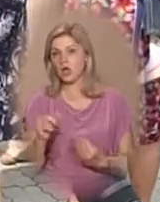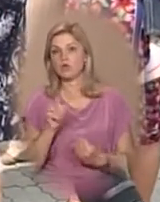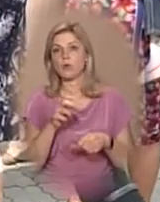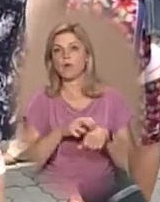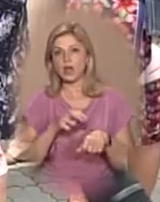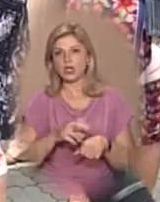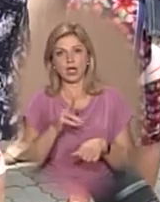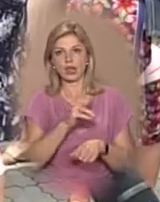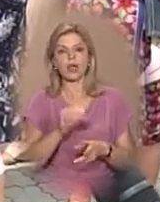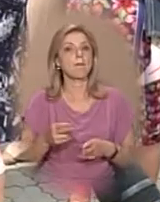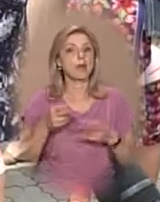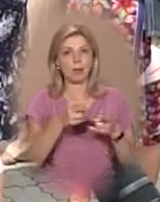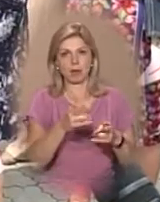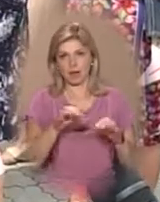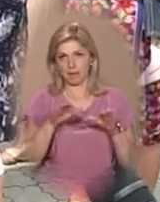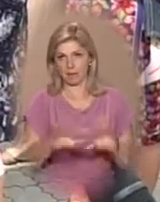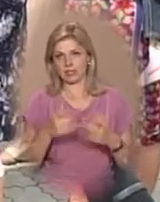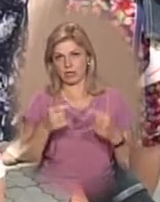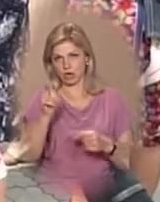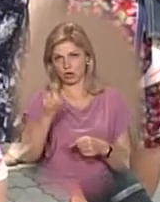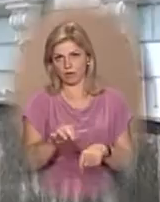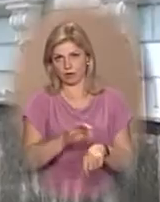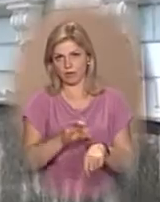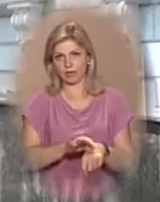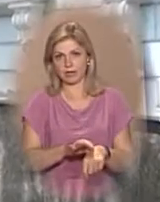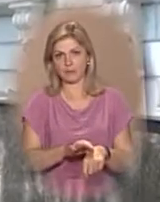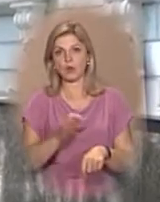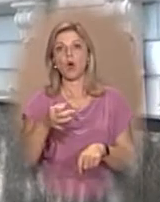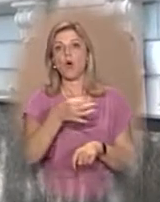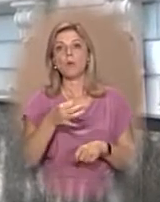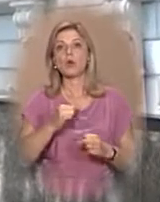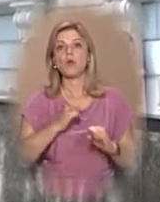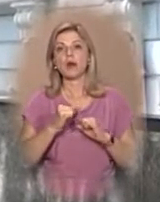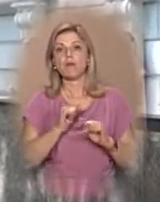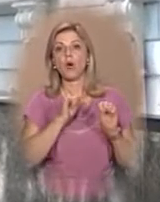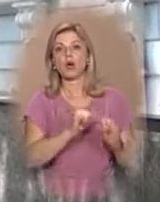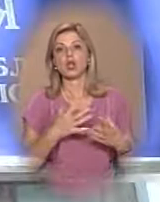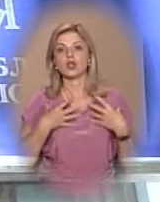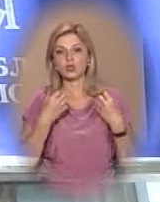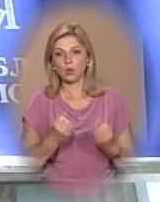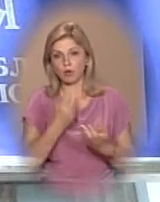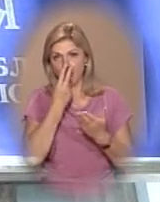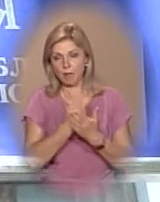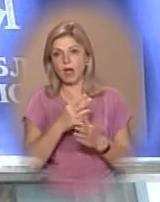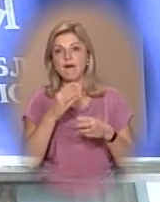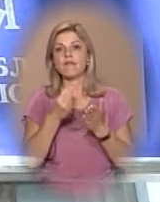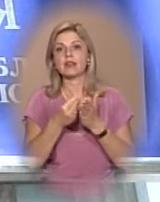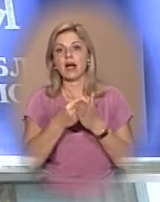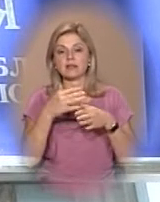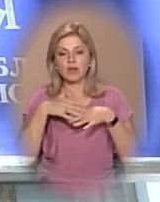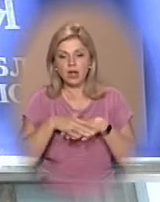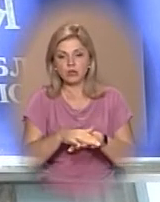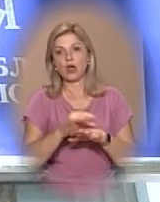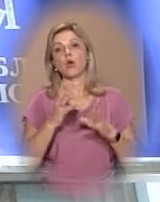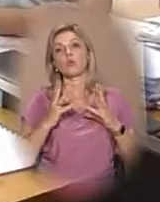не прибули на місце, де людина хворіє. У обласному управлінні охорони здоров'я представили фінансові розрахунки і